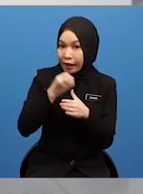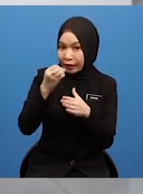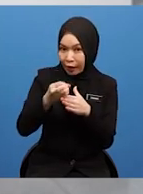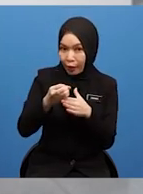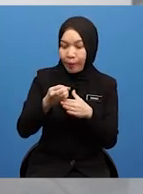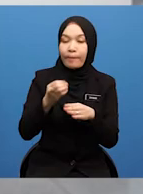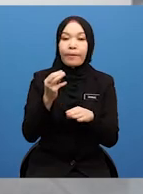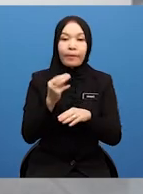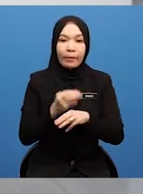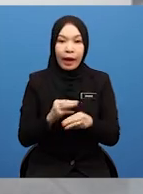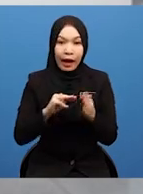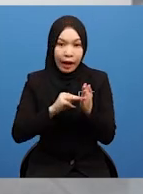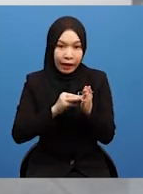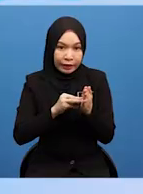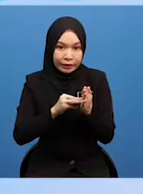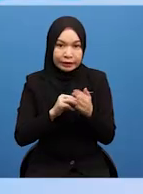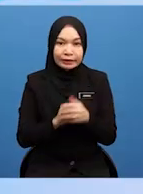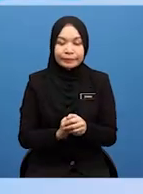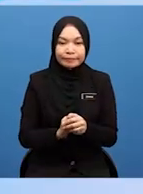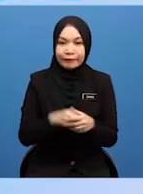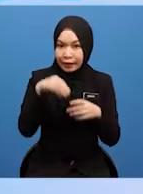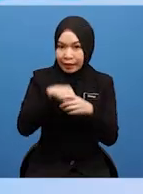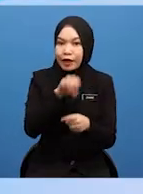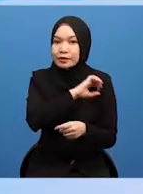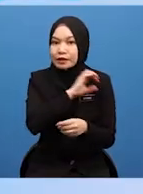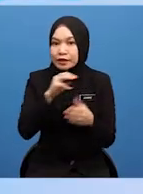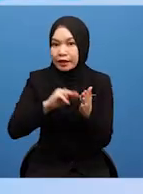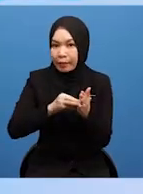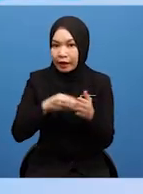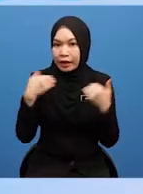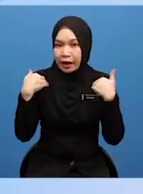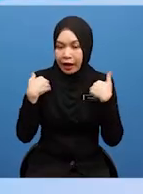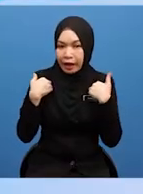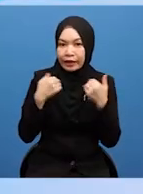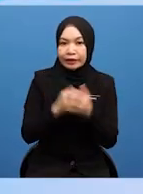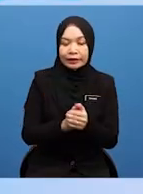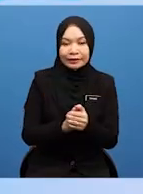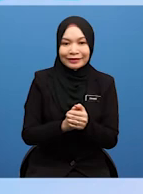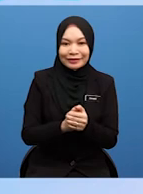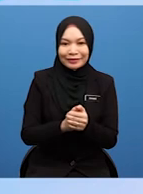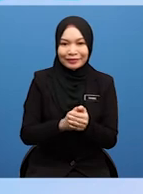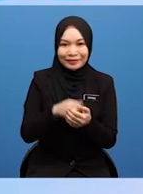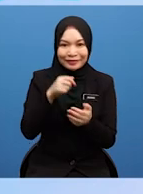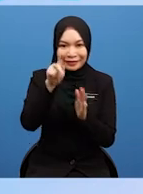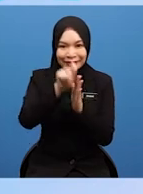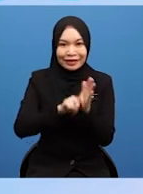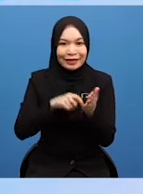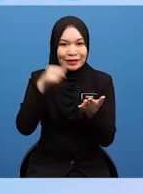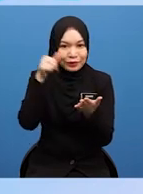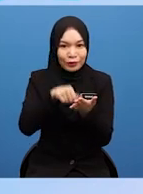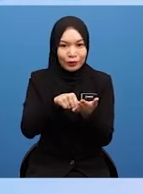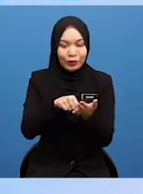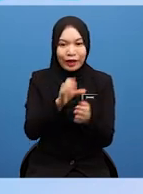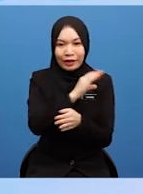disampaikan kepada halayak dalam aspek magnet terdapat makna yang tersurat dan yang tersirat yang seperti Vega